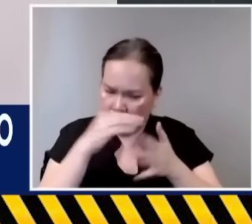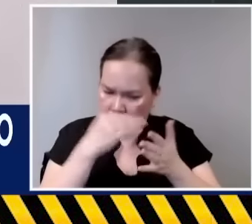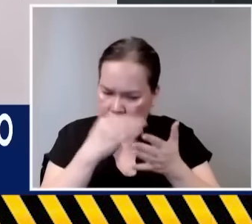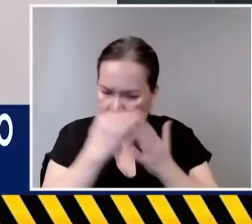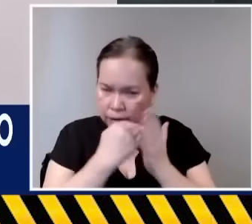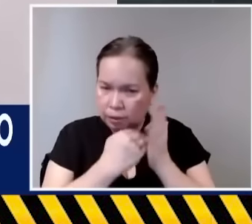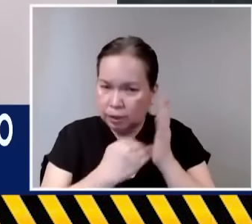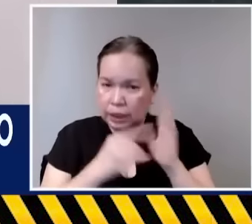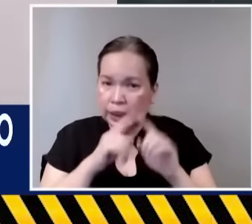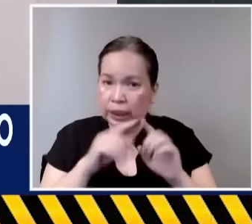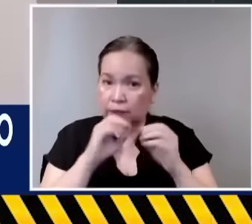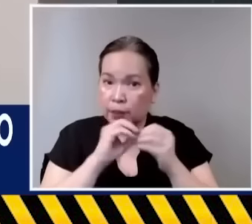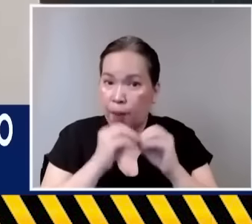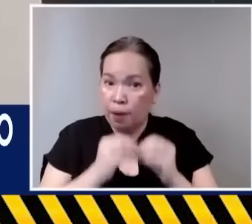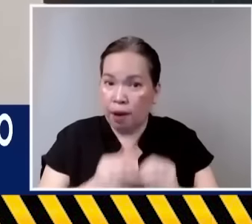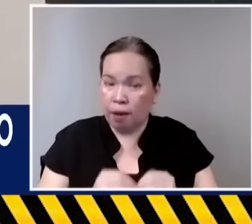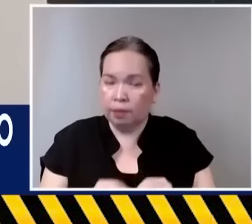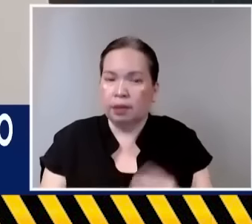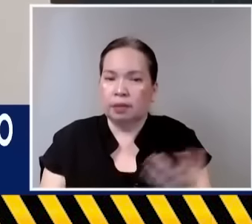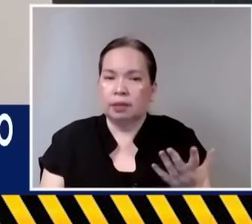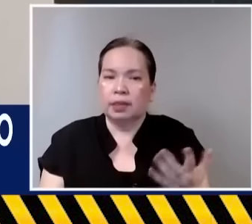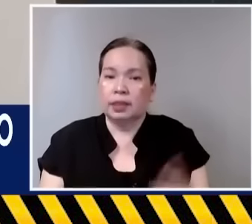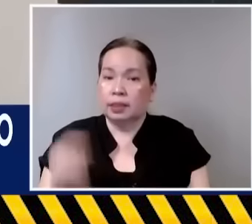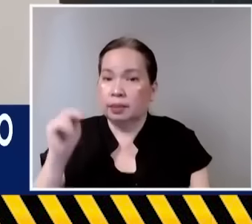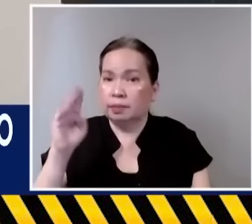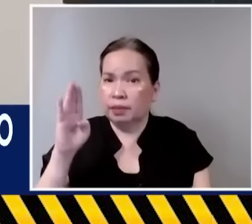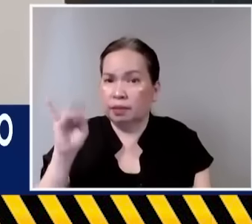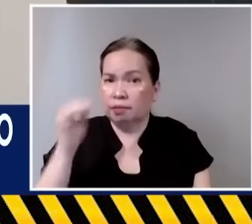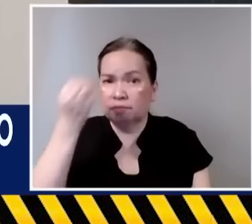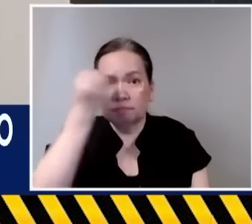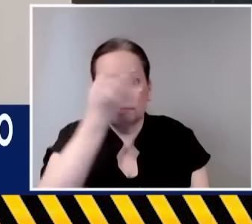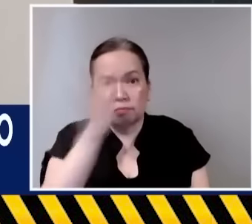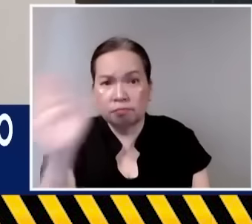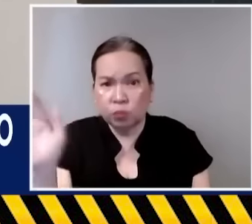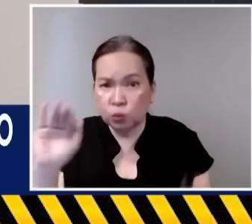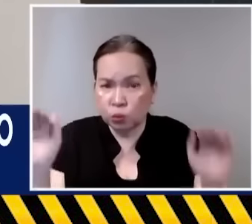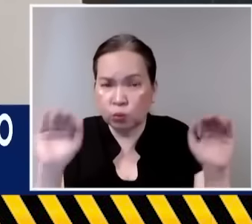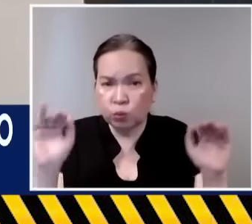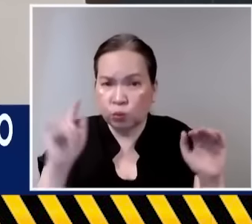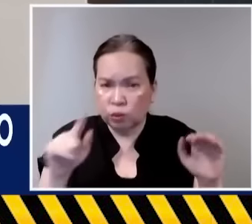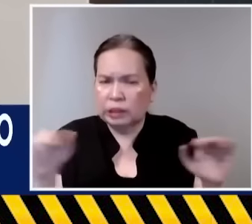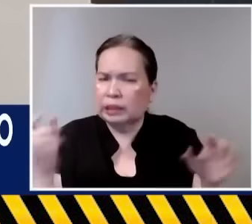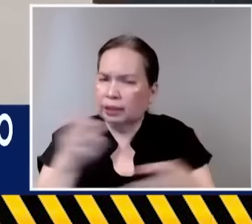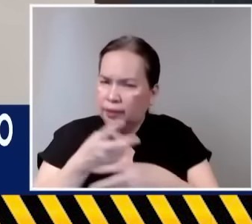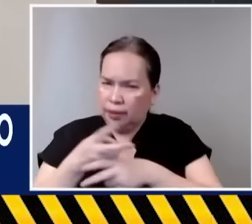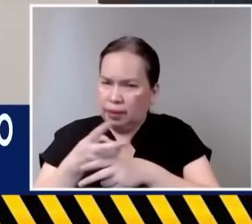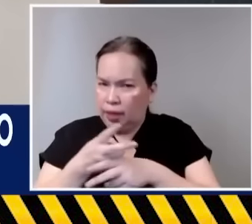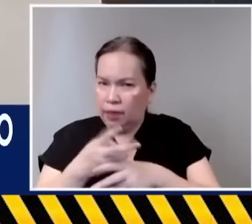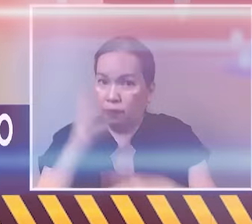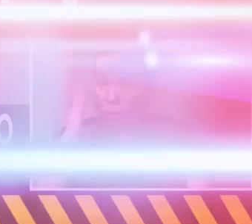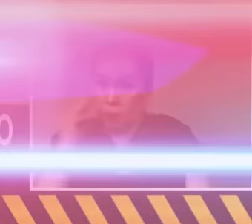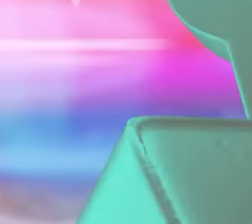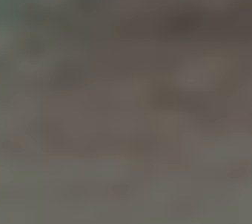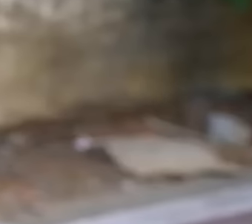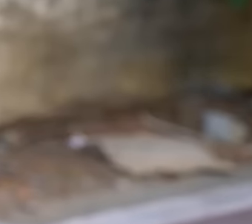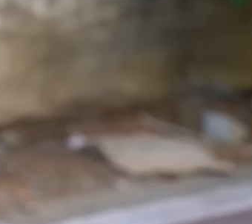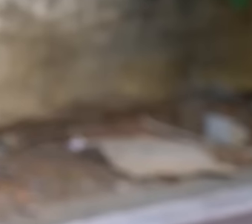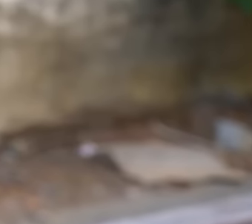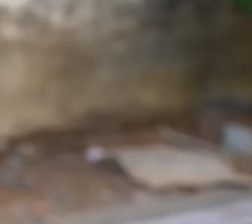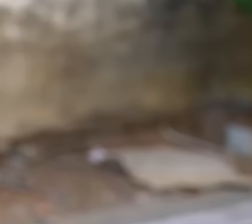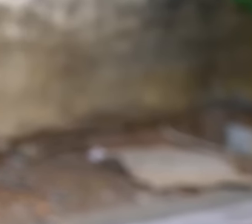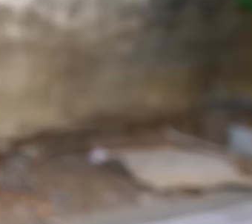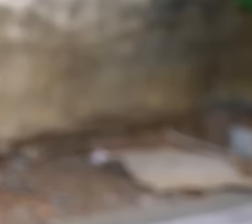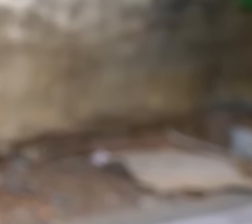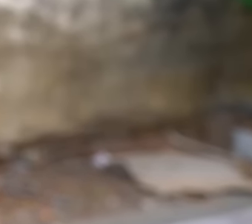suspect. Nananawagan din ang NBI sa iba pang mga nabiktima sa parehong modus na mag-report sa kanilang himpilan.